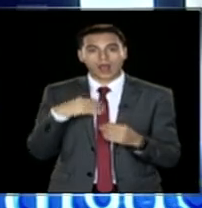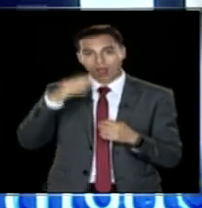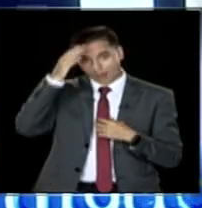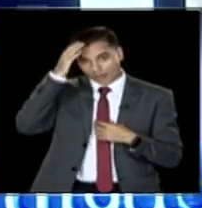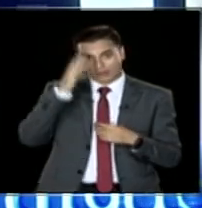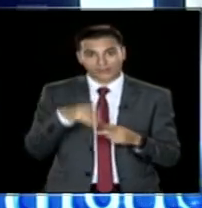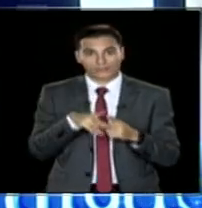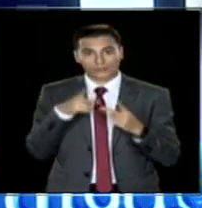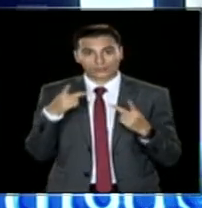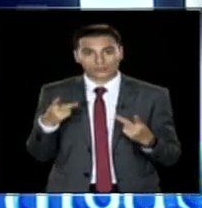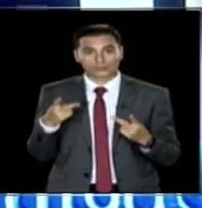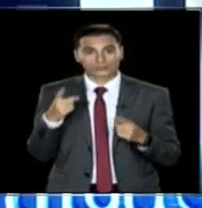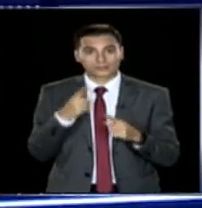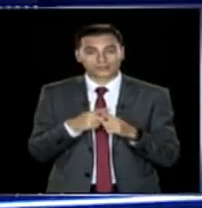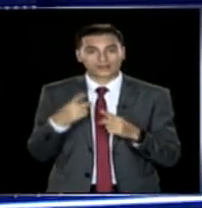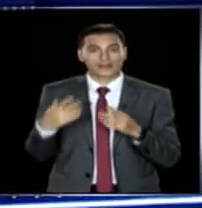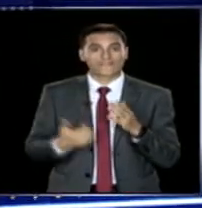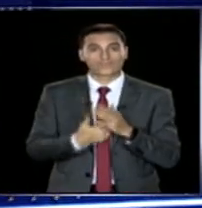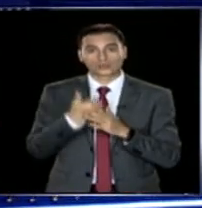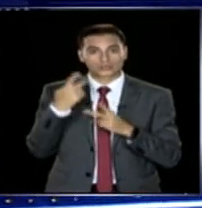عبرنا باختلاف الفوز حلمنا.